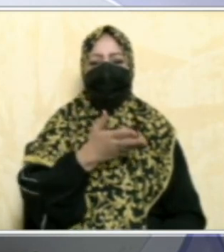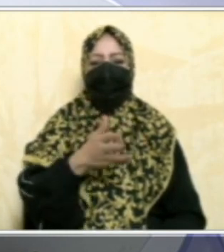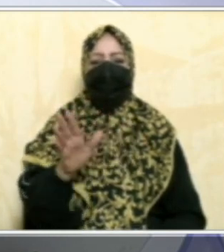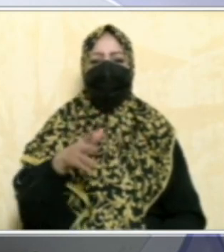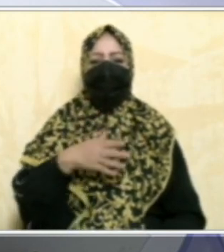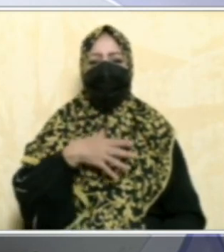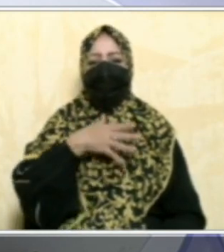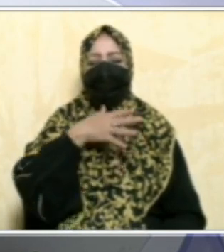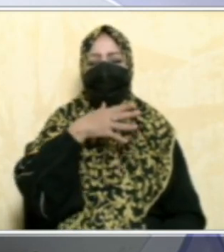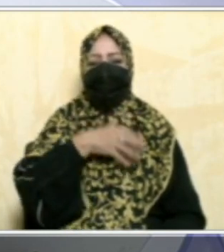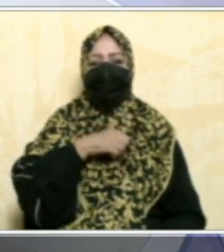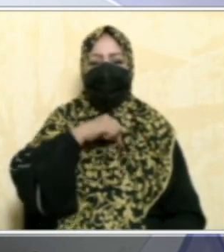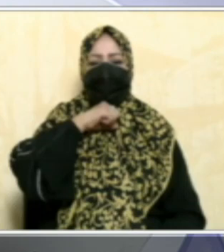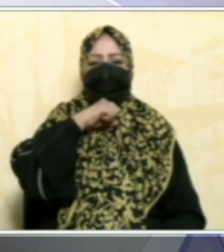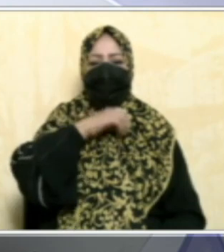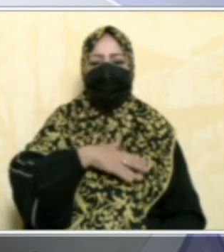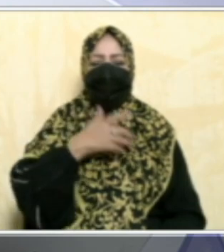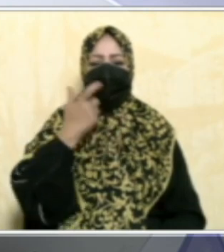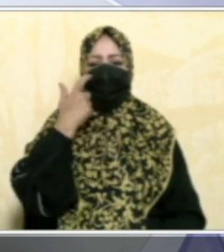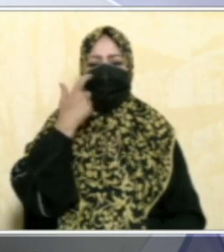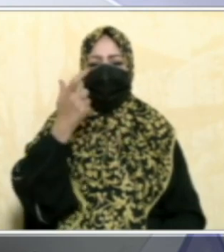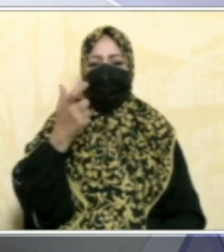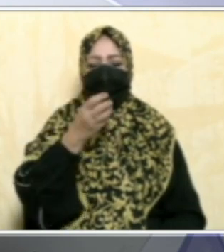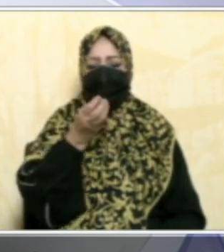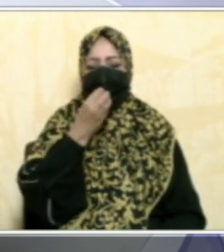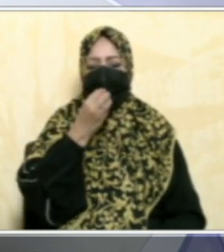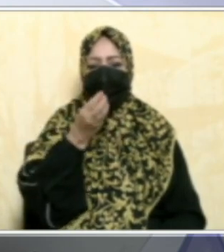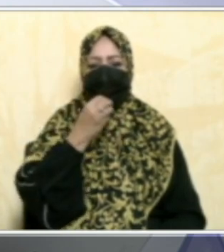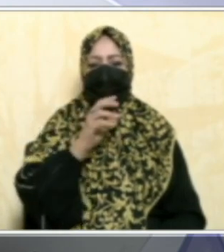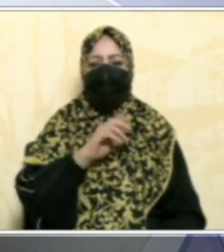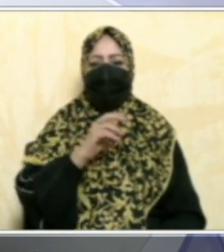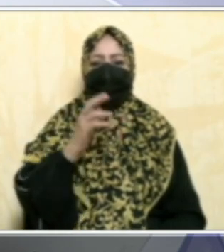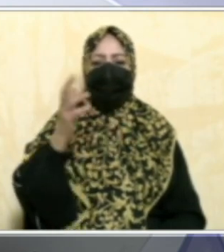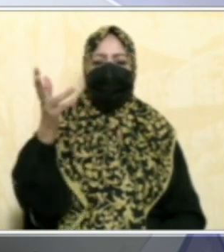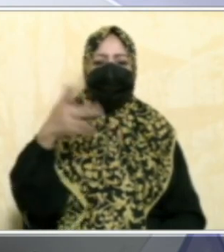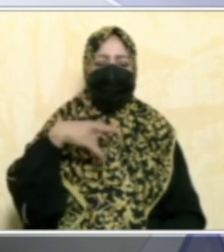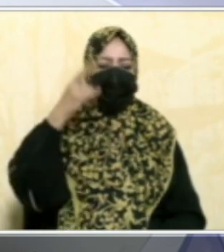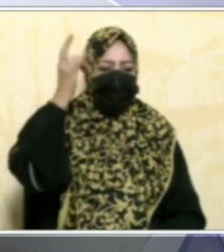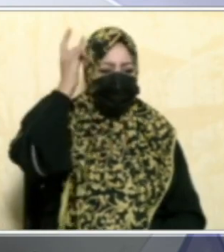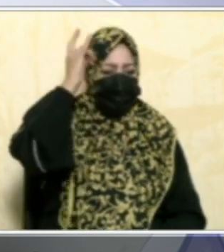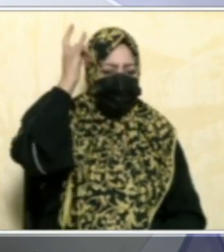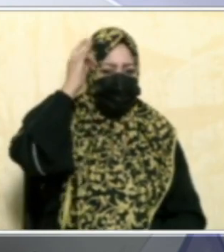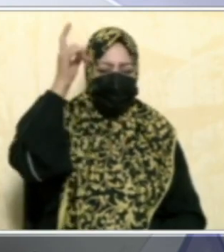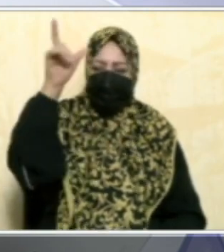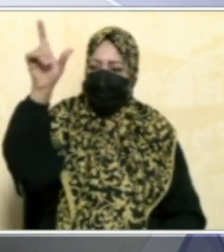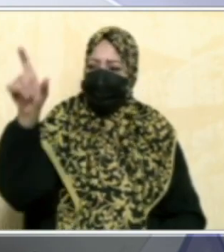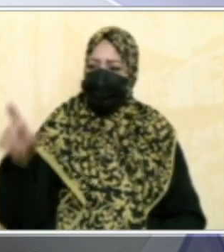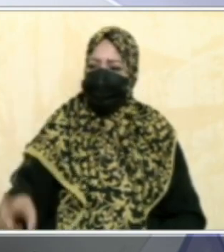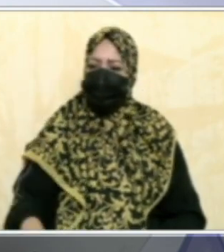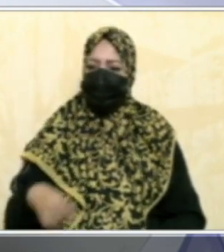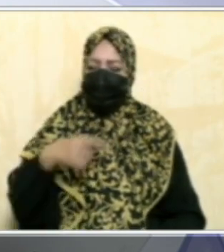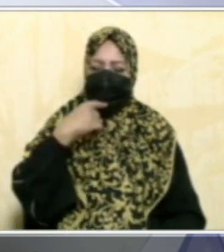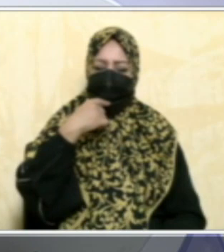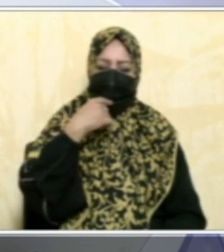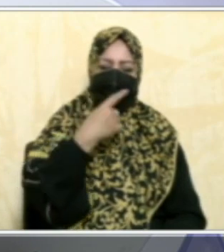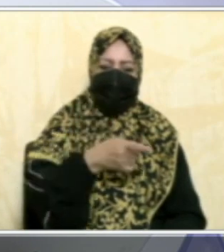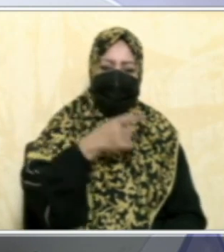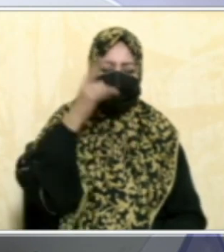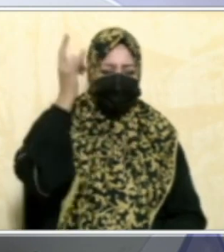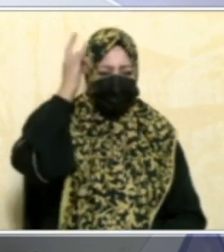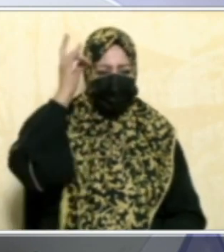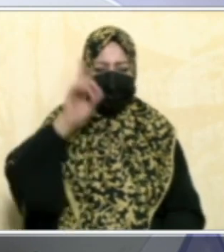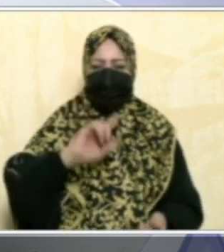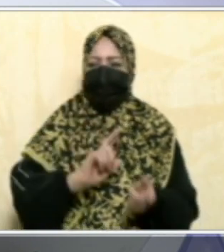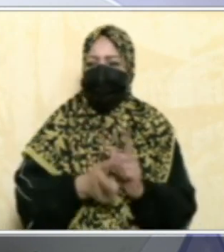الطعام، فأتاه الشيطان في صورة بشر وقال له وأراد أن يسرق الطعام، فأمسكه